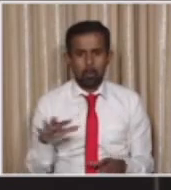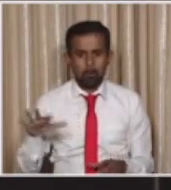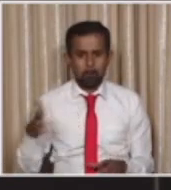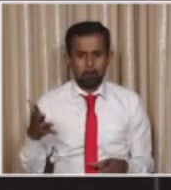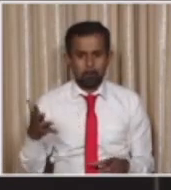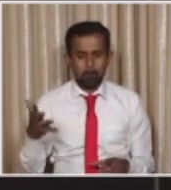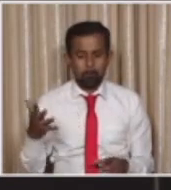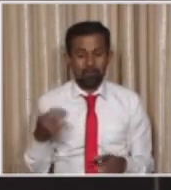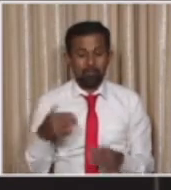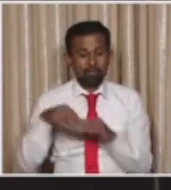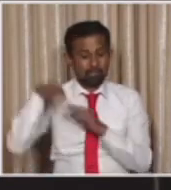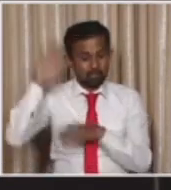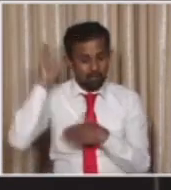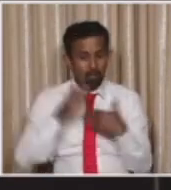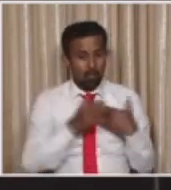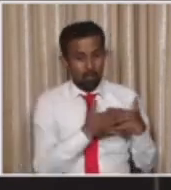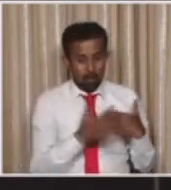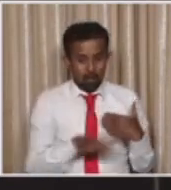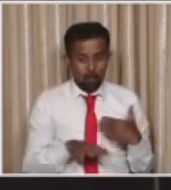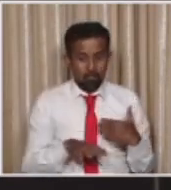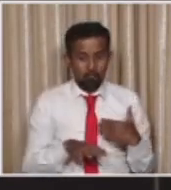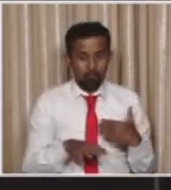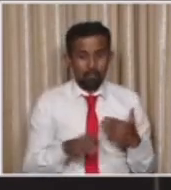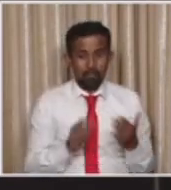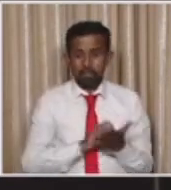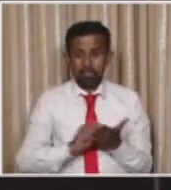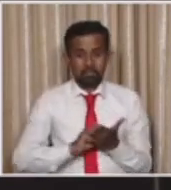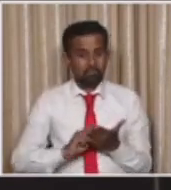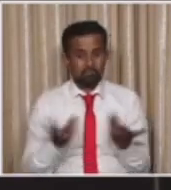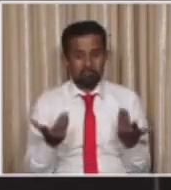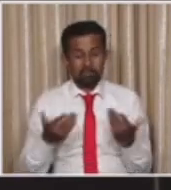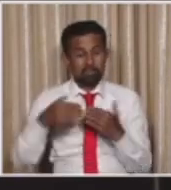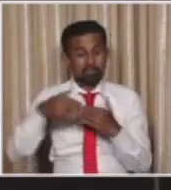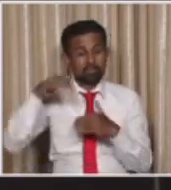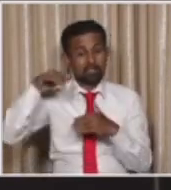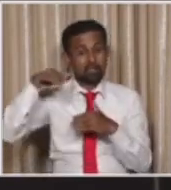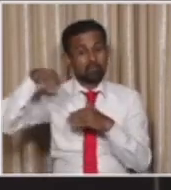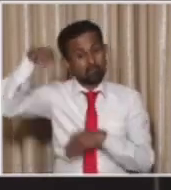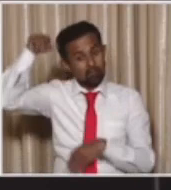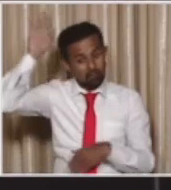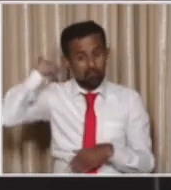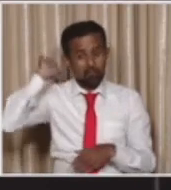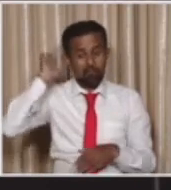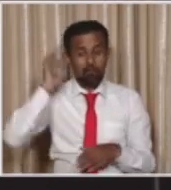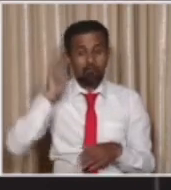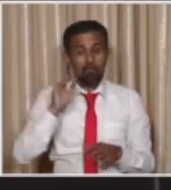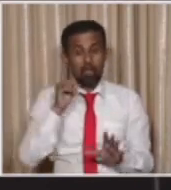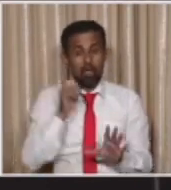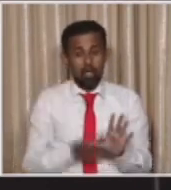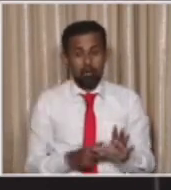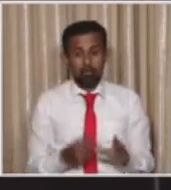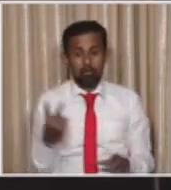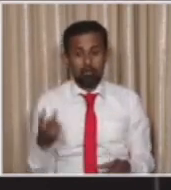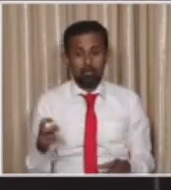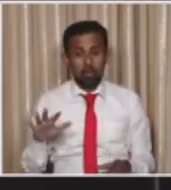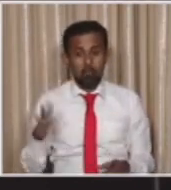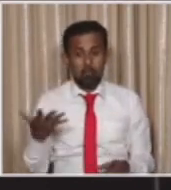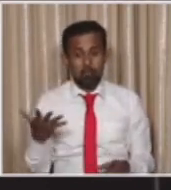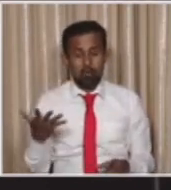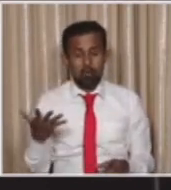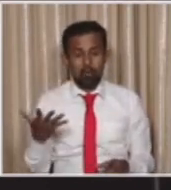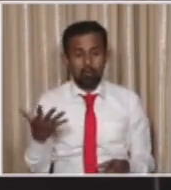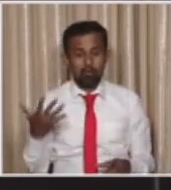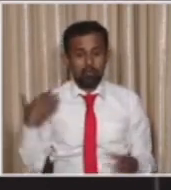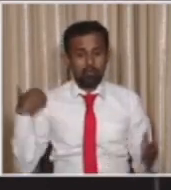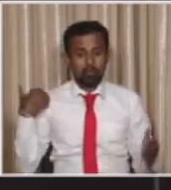ලිඛිත ඉතිහාසයක් තියෙනවා. ඒ වගේ තමයි ලියවු නොවිච්ච ඉතිහාසයක් තියෙනවා. ඊට එහා ගිය මේ වසර 2500ක් තිස්සේ